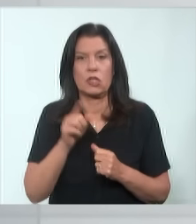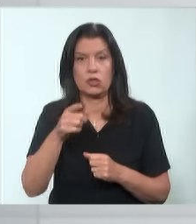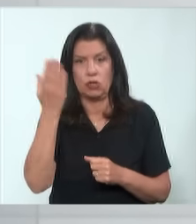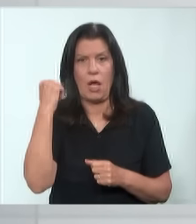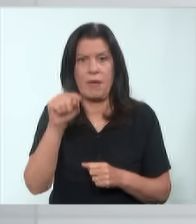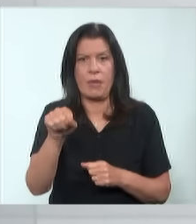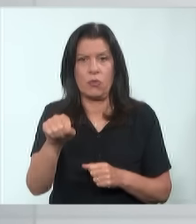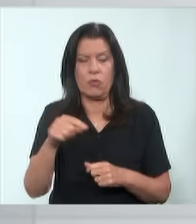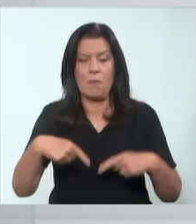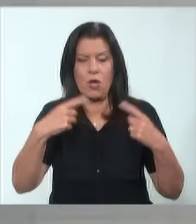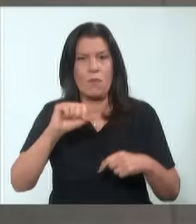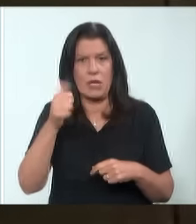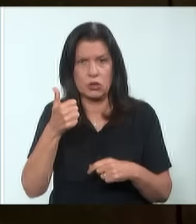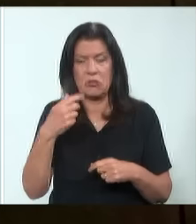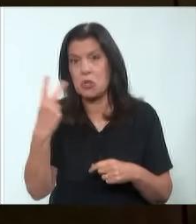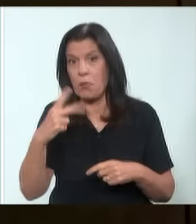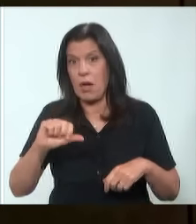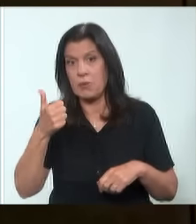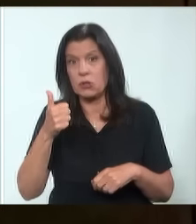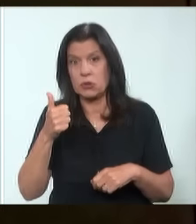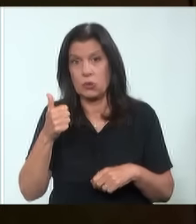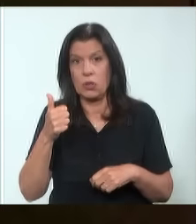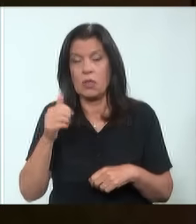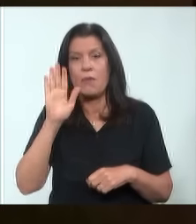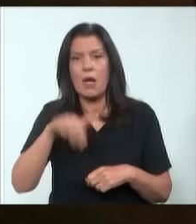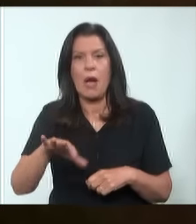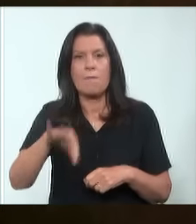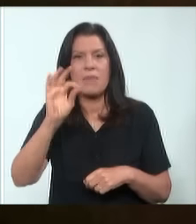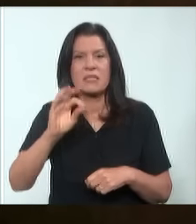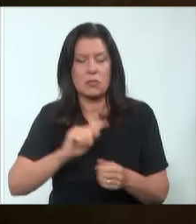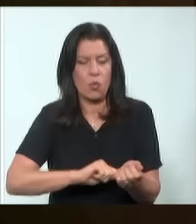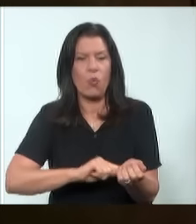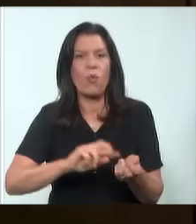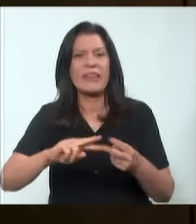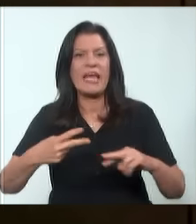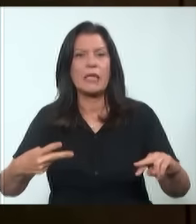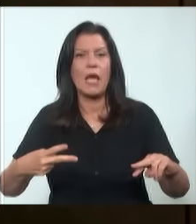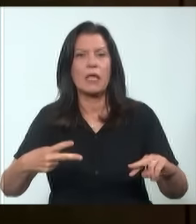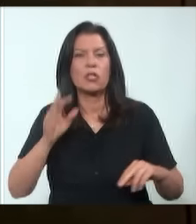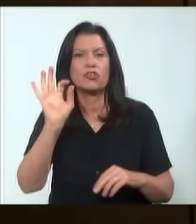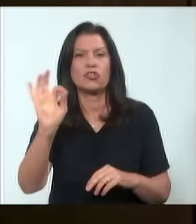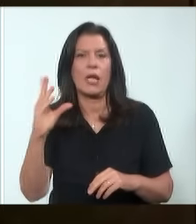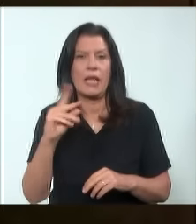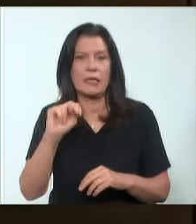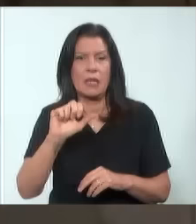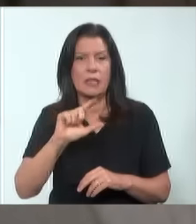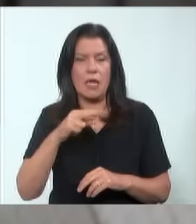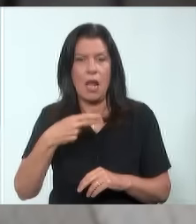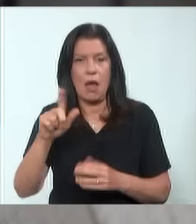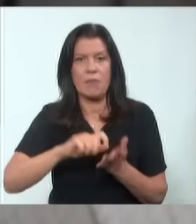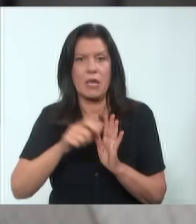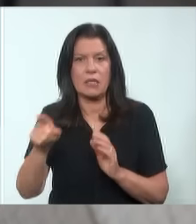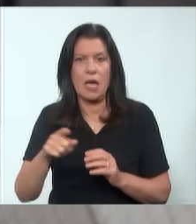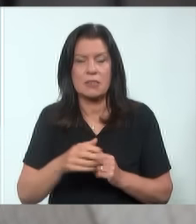ביום הראשון או ביומיים הראשונים. שם נמצא גם DNA של דניאלה. מה זה DNA? הזה. דם? לא יודעת להגיד. מי